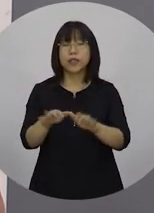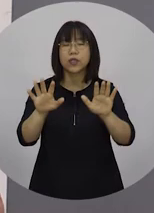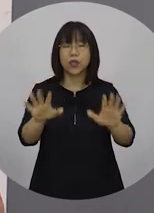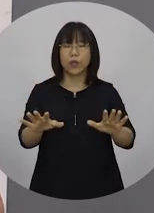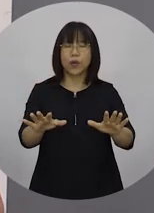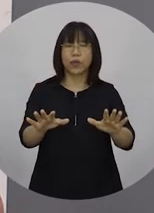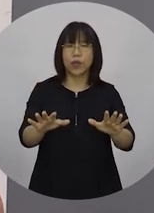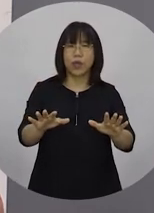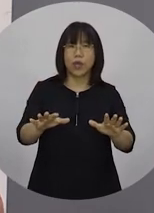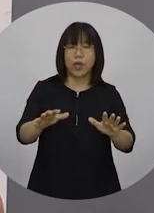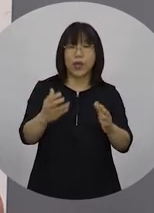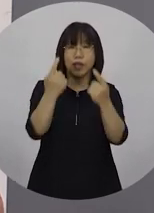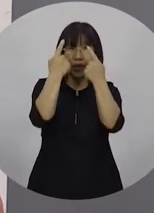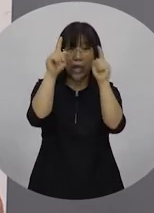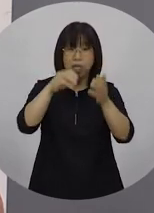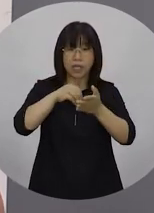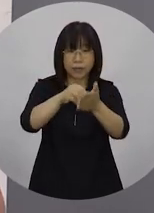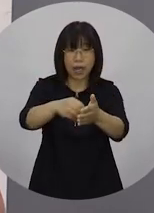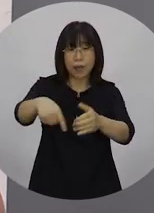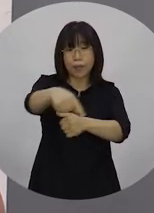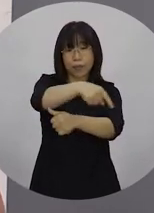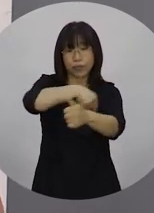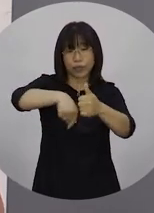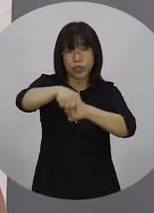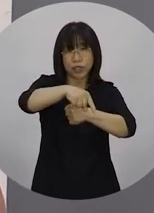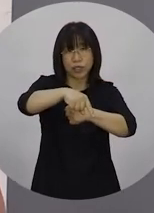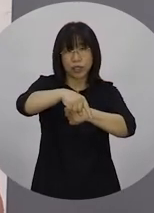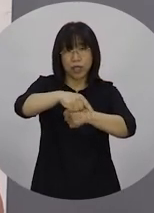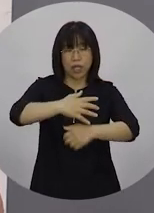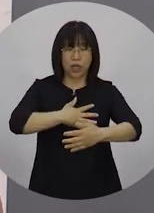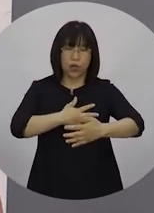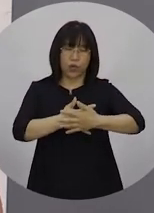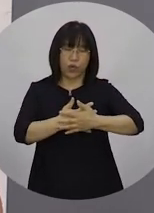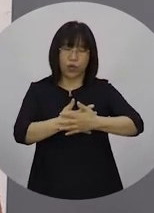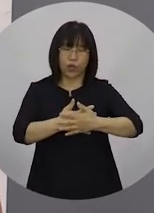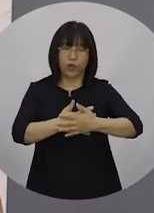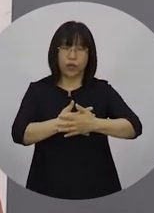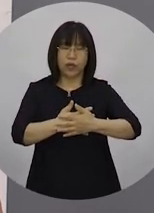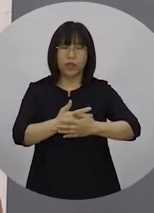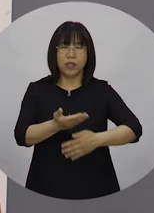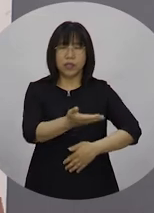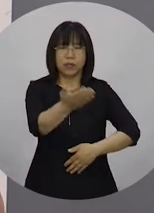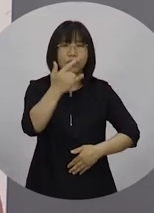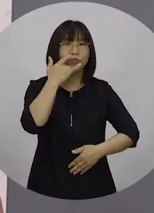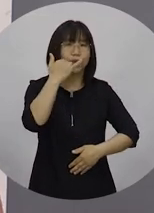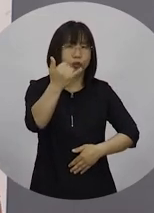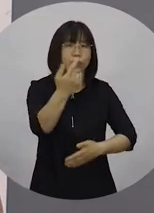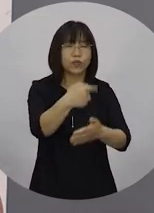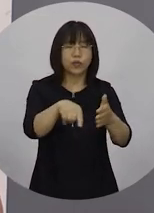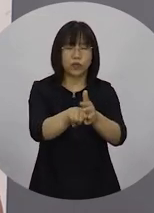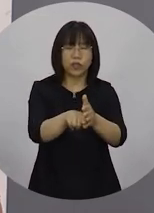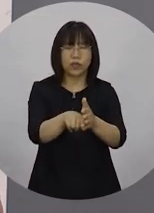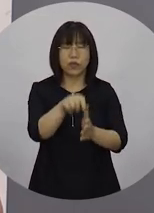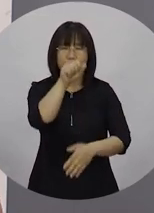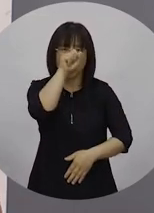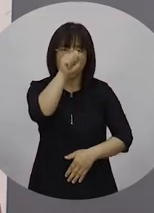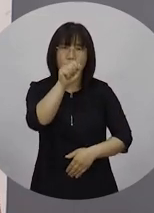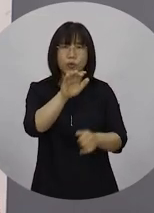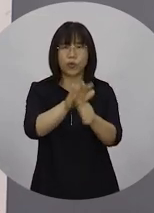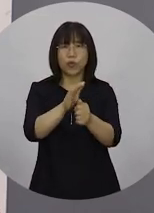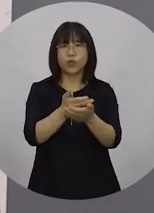변화하는 대입 환경에 두려움을 가진 학부모와 수험생들에게 도움이 되었으면 좋겠습니다. 많은 참여